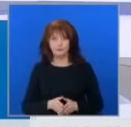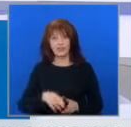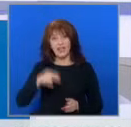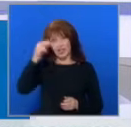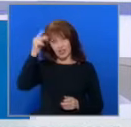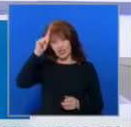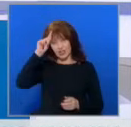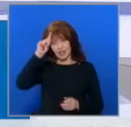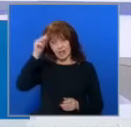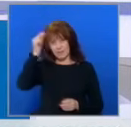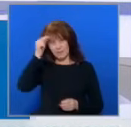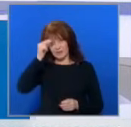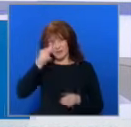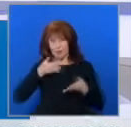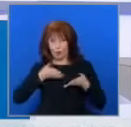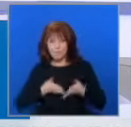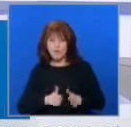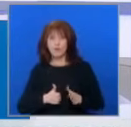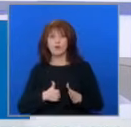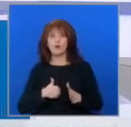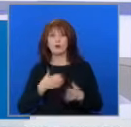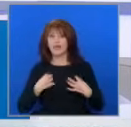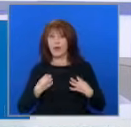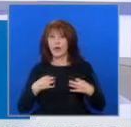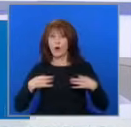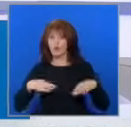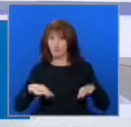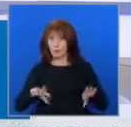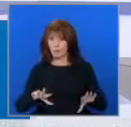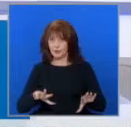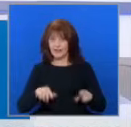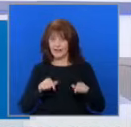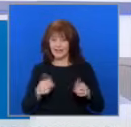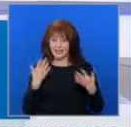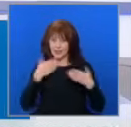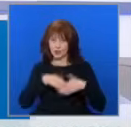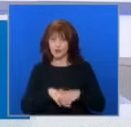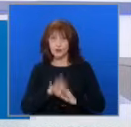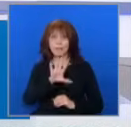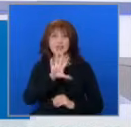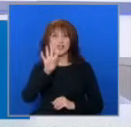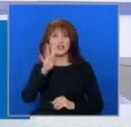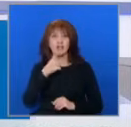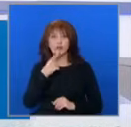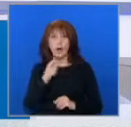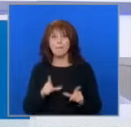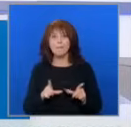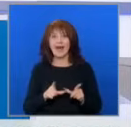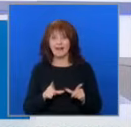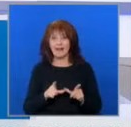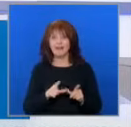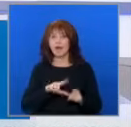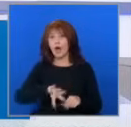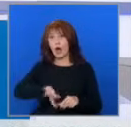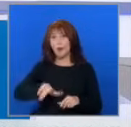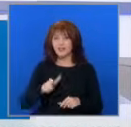Жена с български произход е сред освободените от Хамас тази нощ израелски заложници. 54-годишната Майраф Тал беше